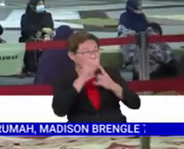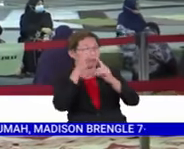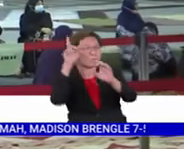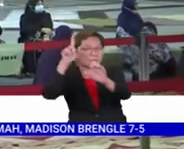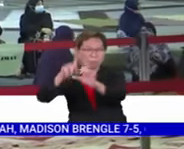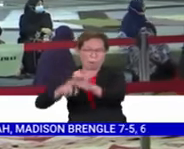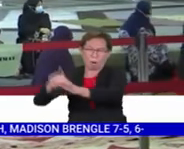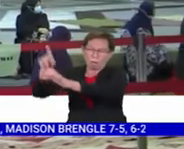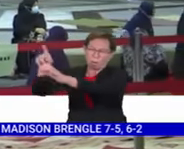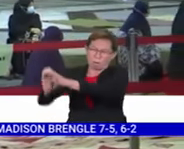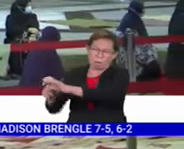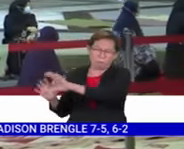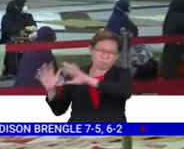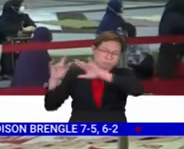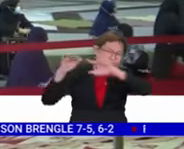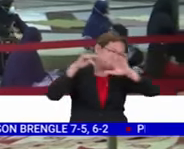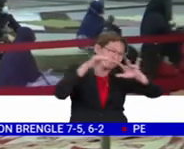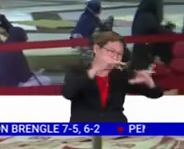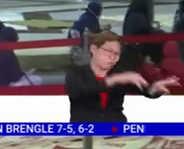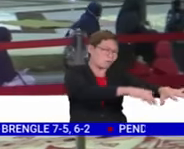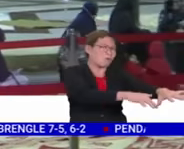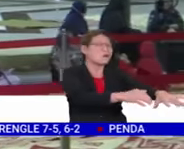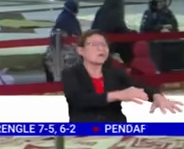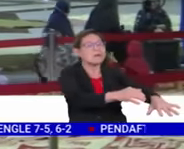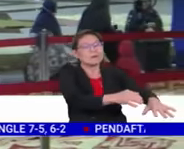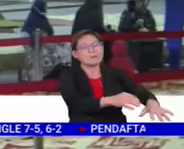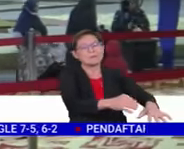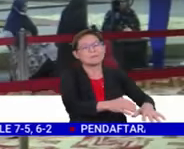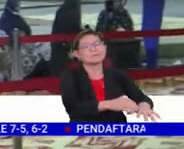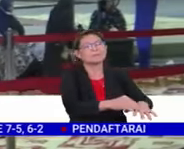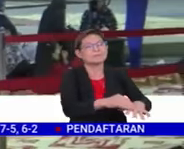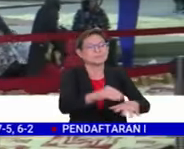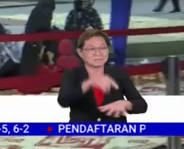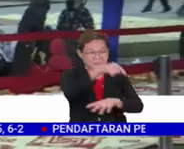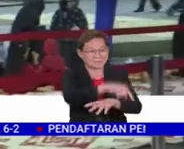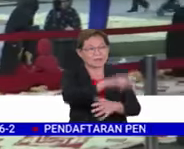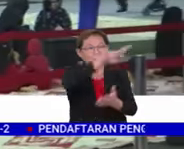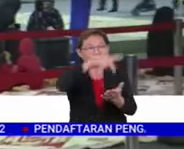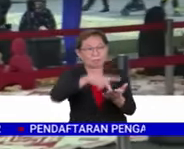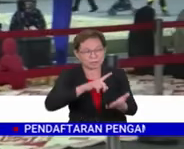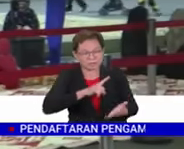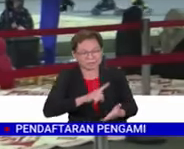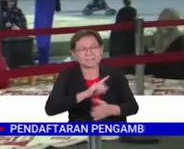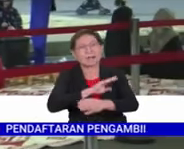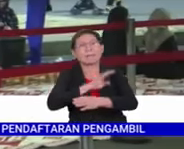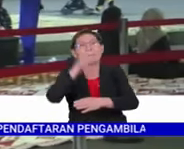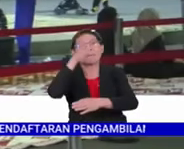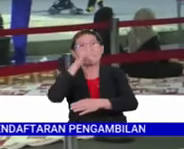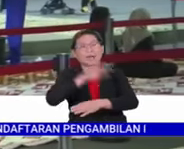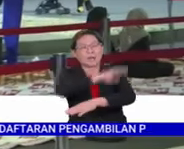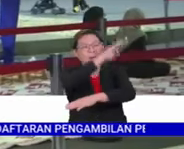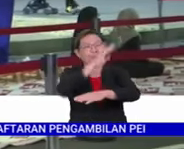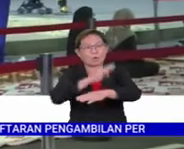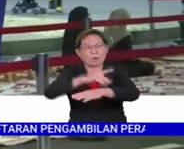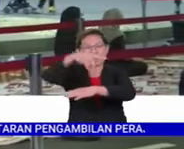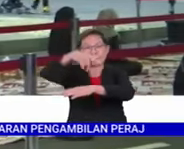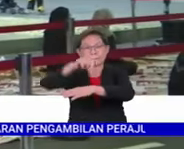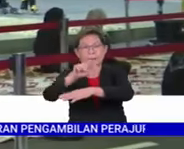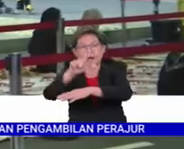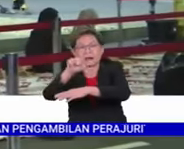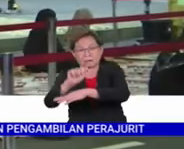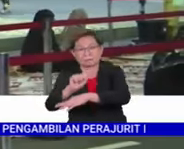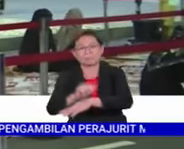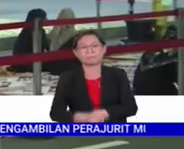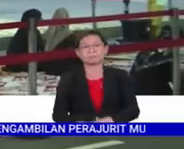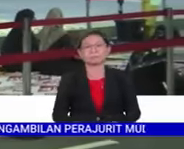tarikan, salah satu tarikan untuk pengunjung yang hadir ke dataran Pusat Islam Melaka Bukit Palah ini.